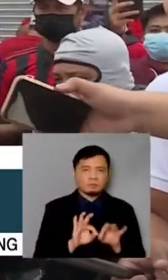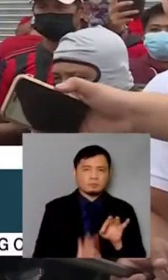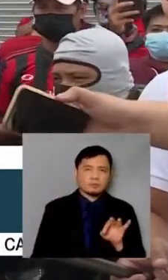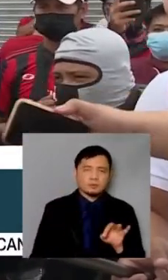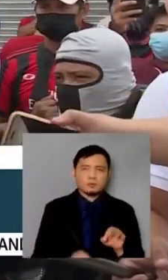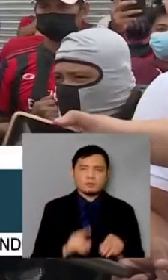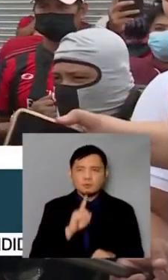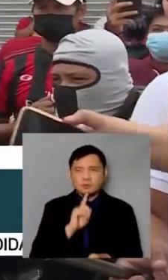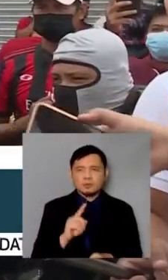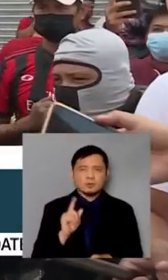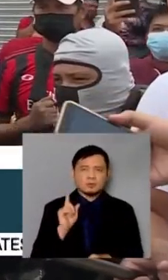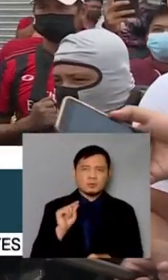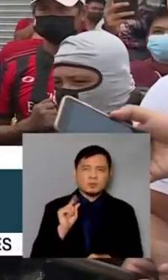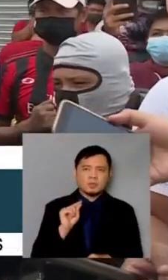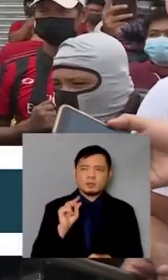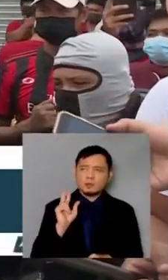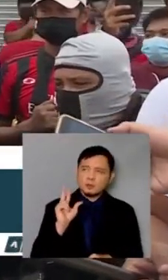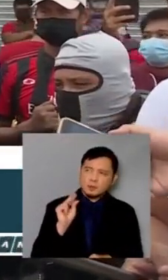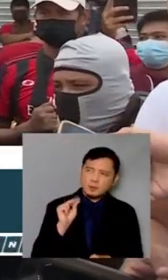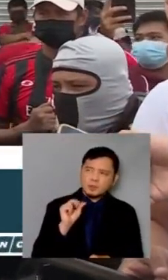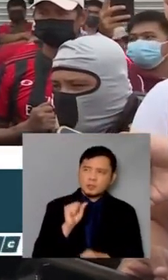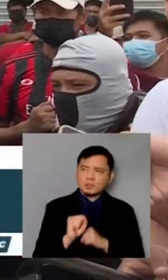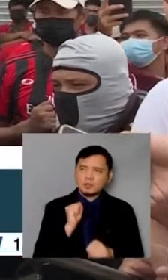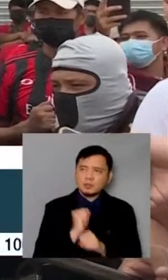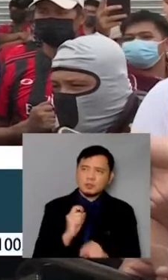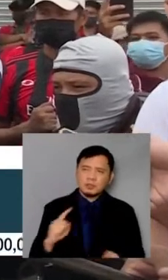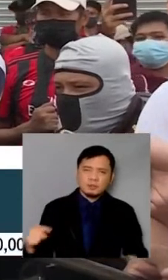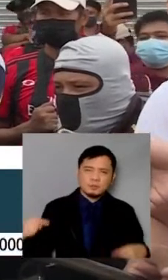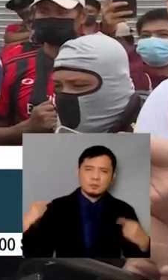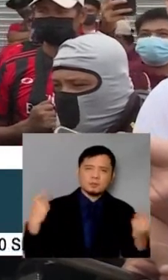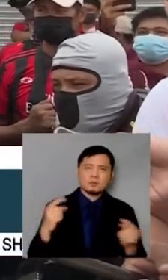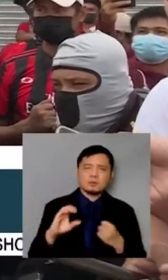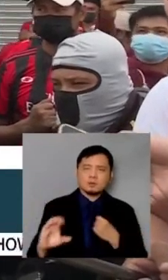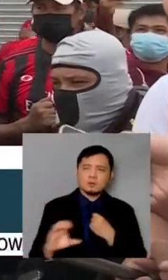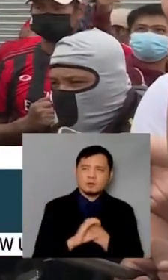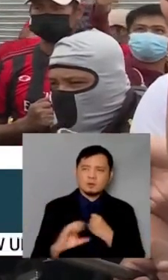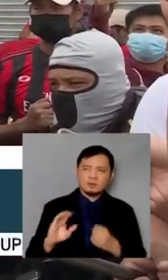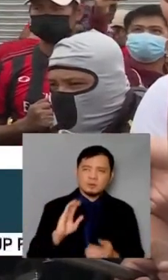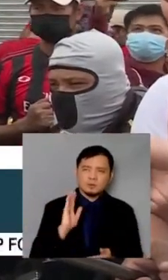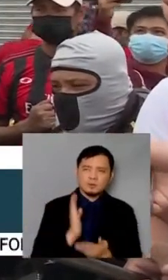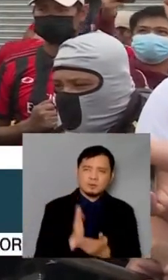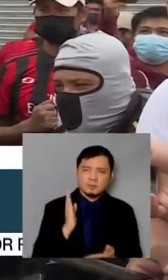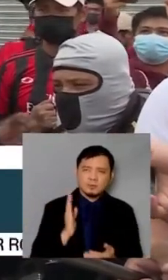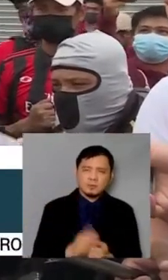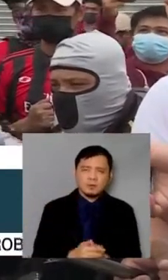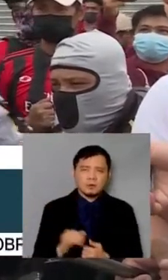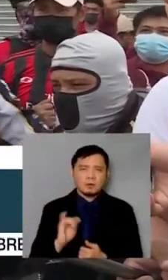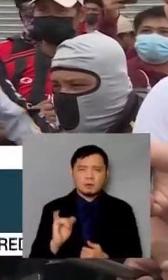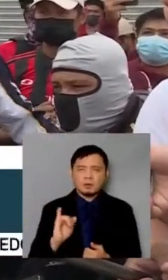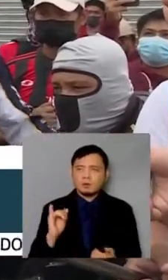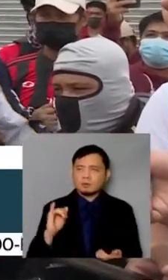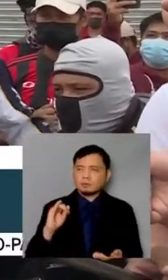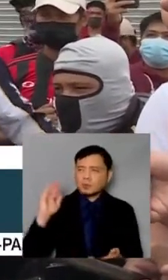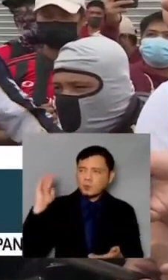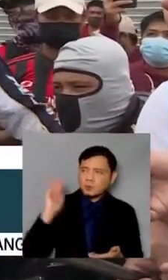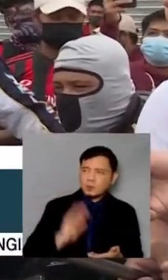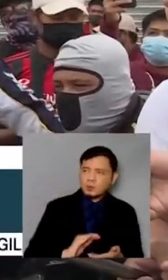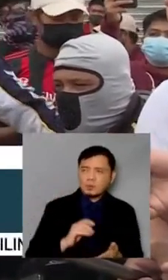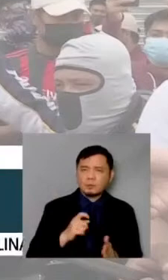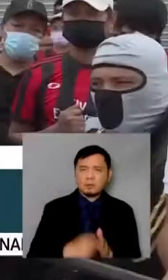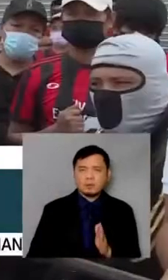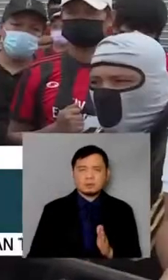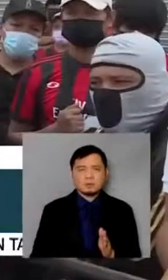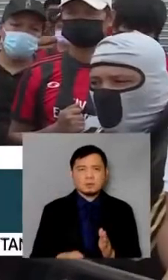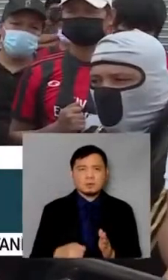laban ang kontraktualisasyon. Dekad-dekad ng laban ang hinggil sa mababang presyo. Pero walang pagtugon ang ating